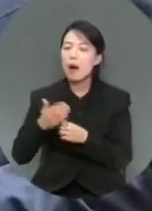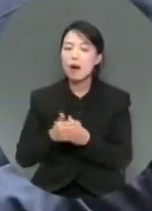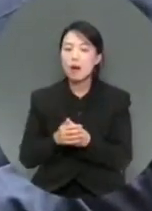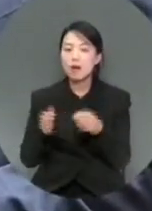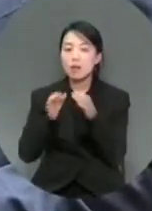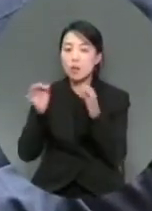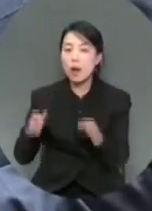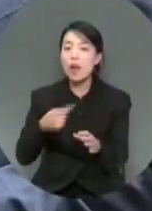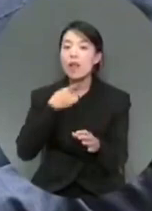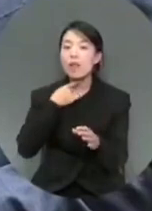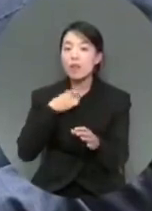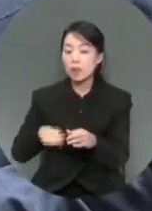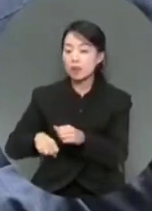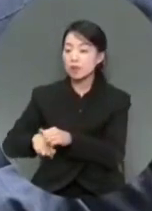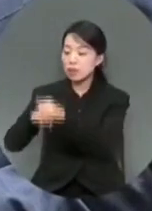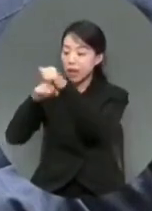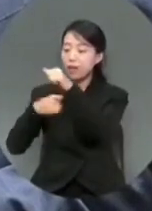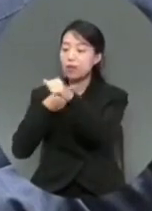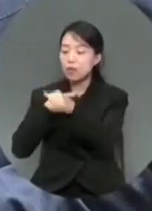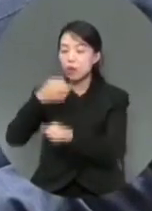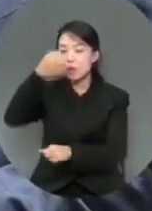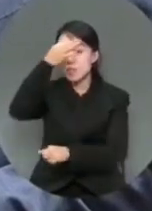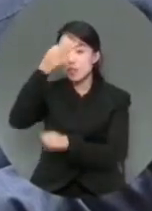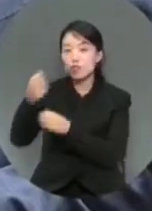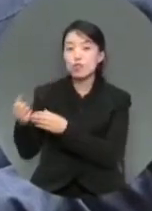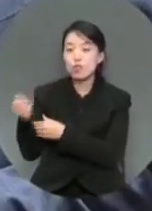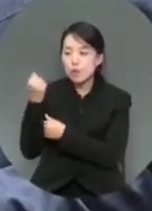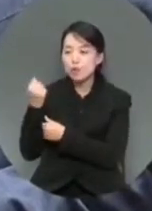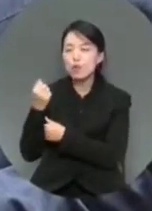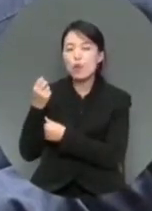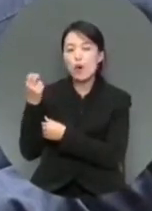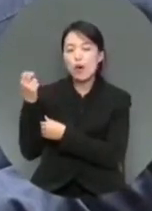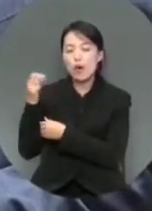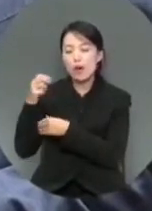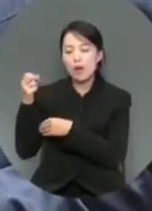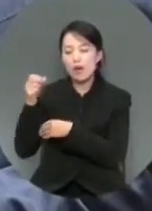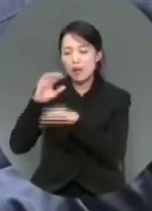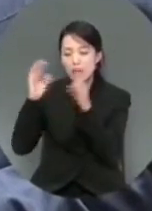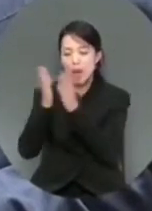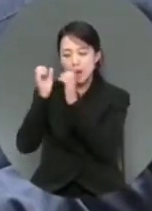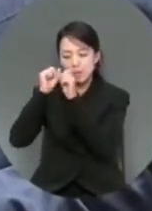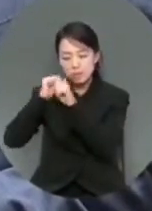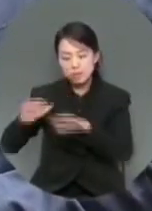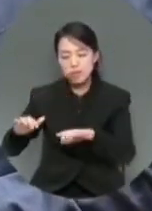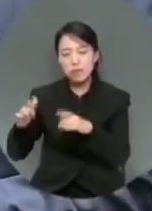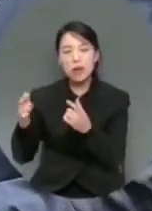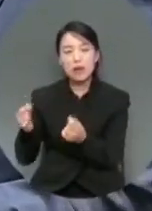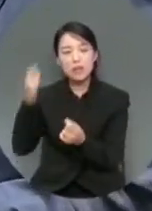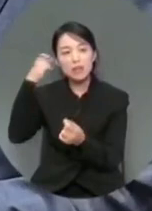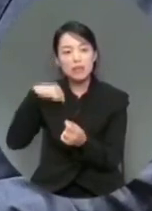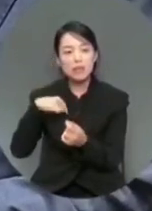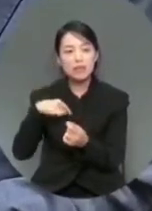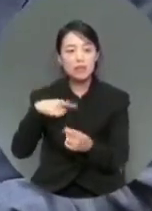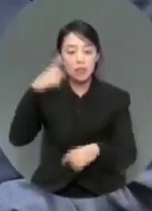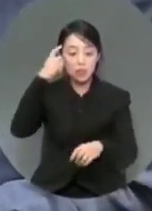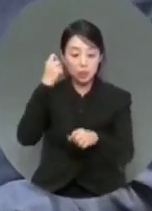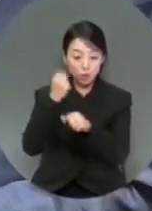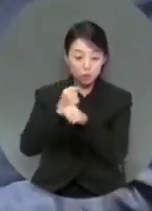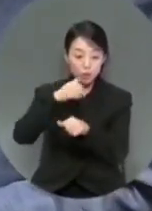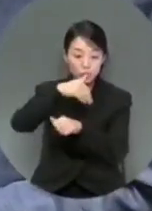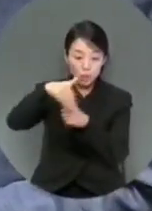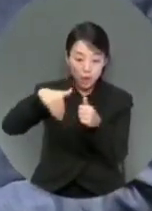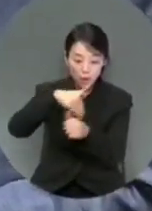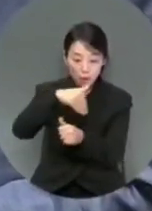해왔던 축적된 기술 역량 자체도 물어 돌아갈 수도 있는 거 아니겠어요? 응? 그래서 그 연구 환경,